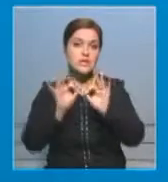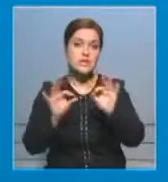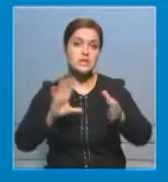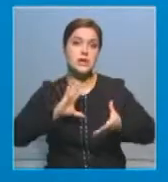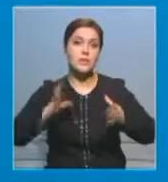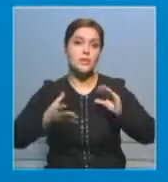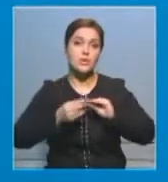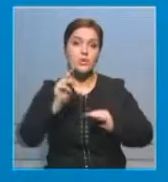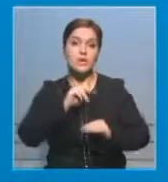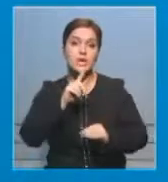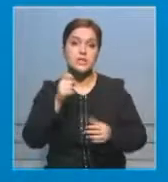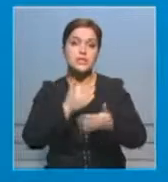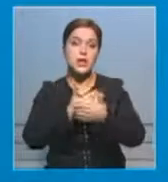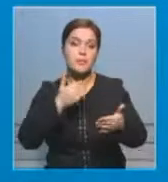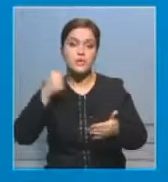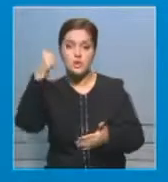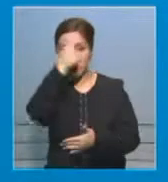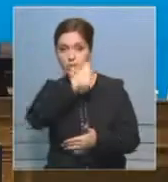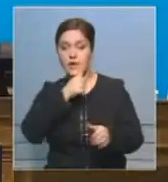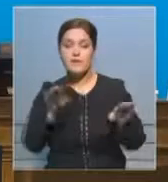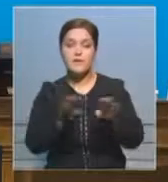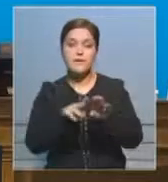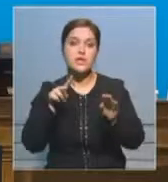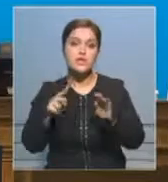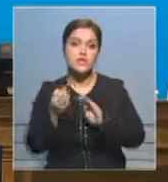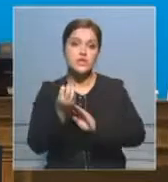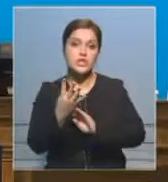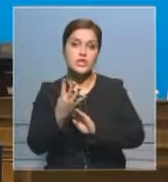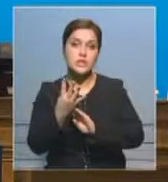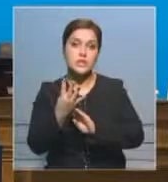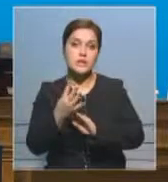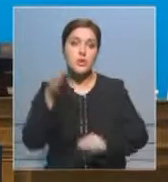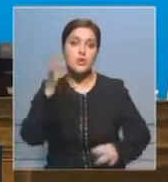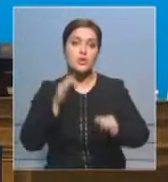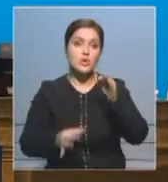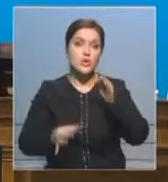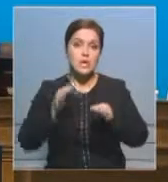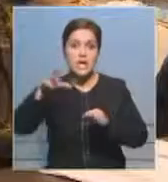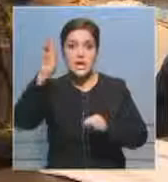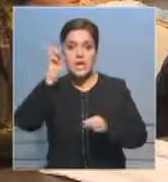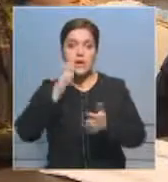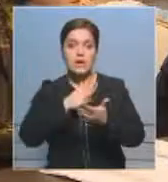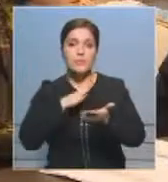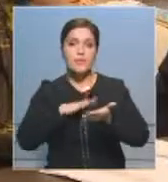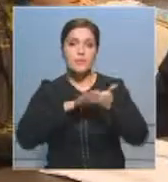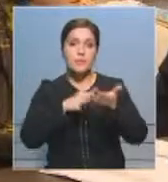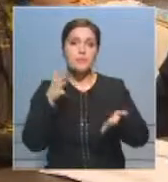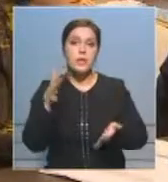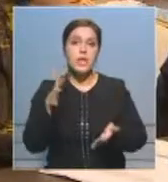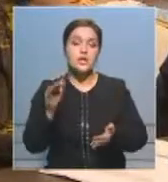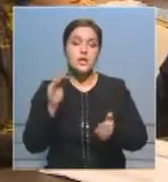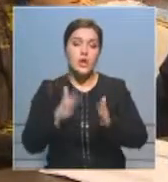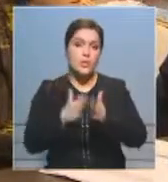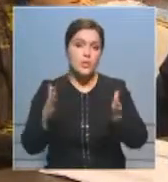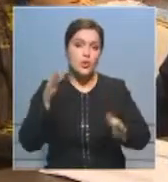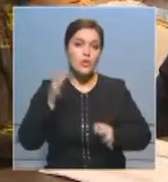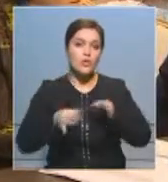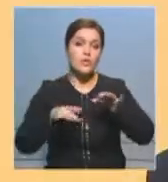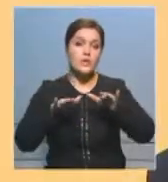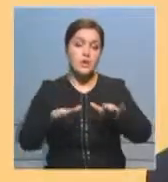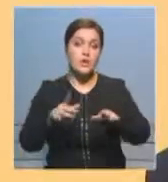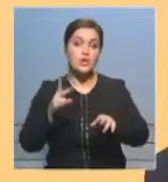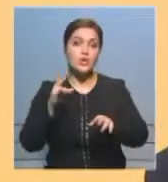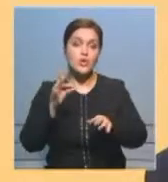совещании рассказали об итогах работы за прошлый год по сравнению с 2014 сосуды страны поступила на 5 тысяч больше уголовных дел